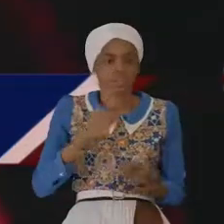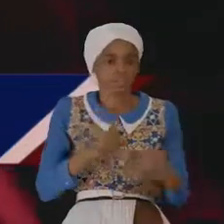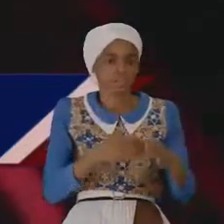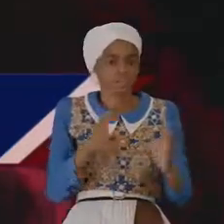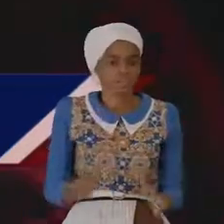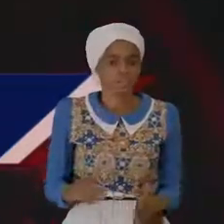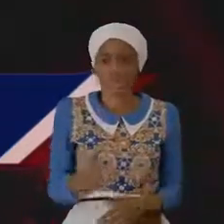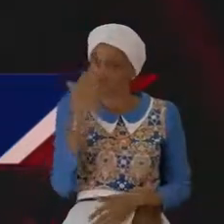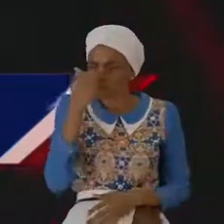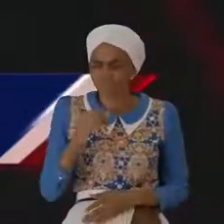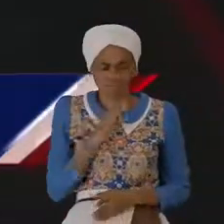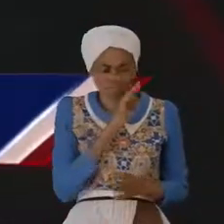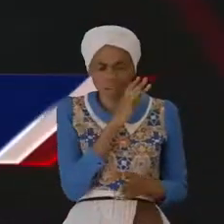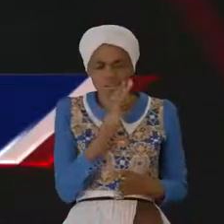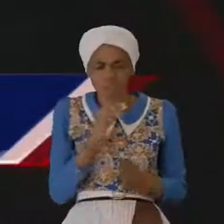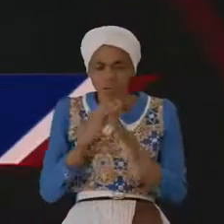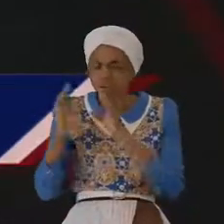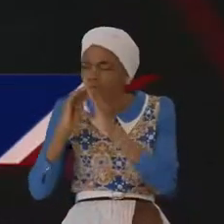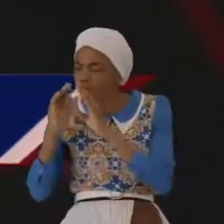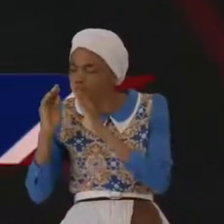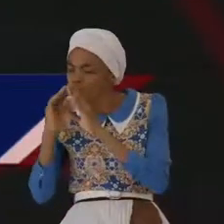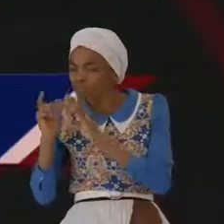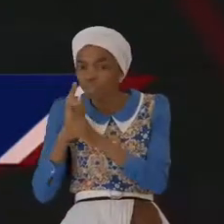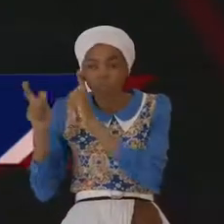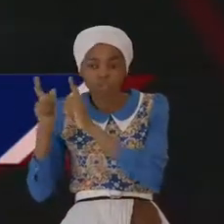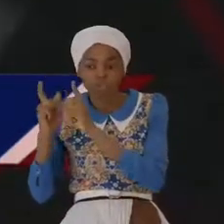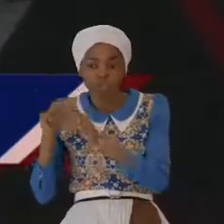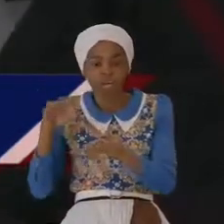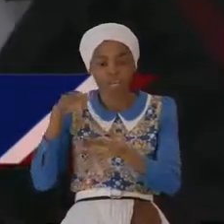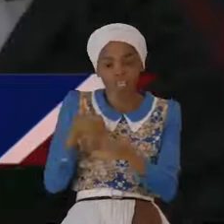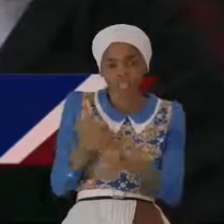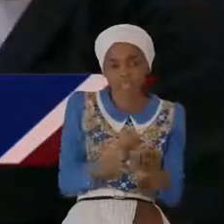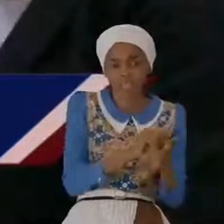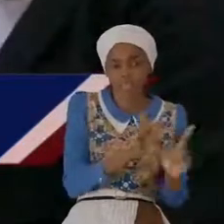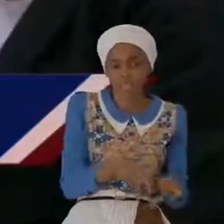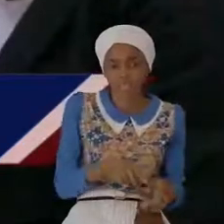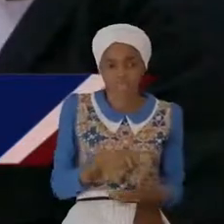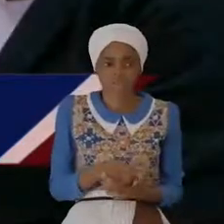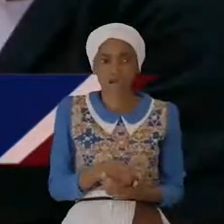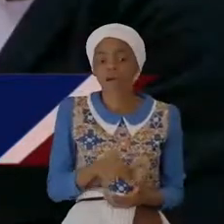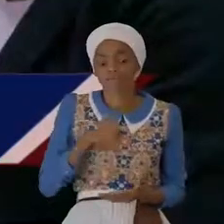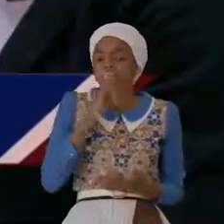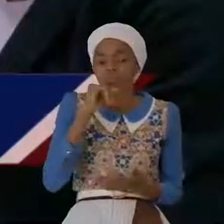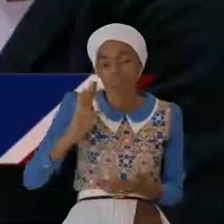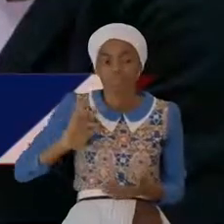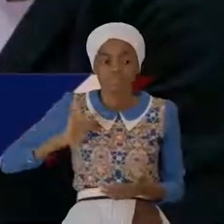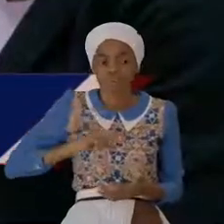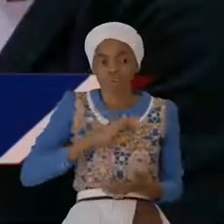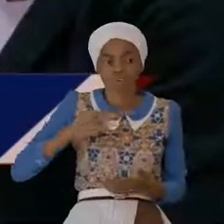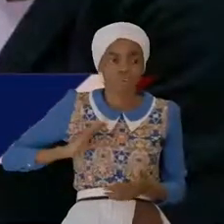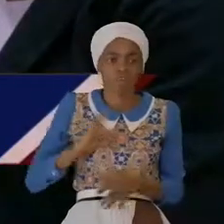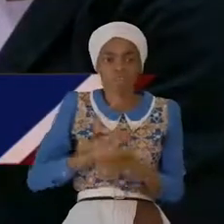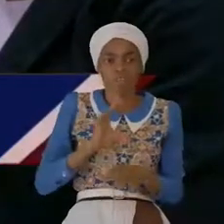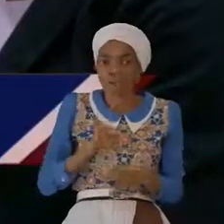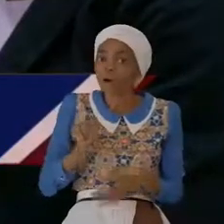Pourquoi vous parlez mal de la personne-là? Il n'est pas membre de notre église. S'il est membre de ton église, tu ne vas pas